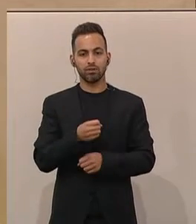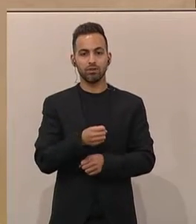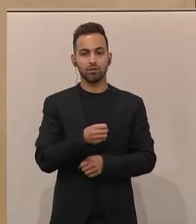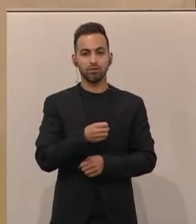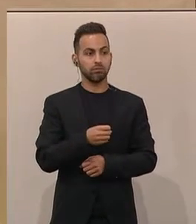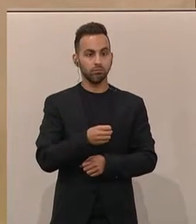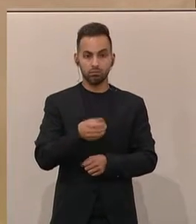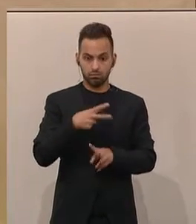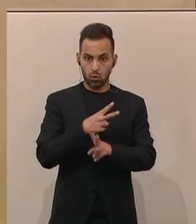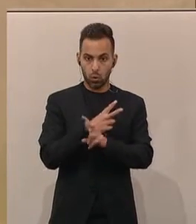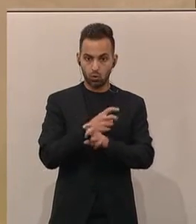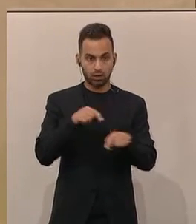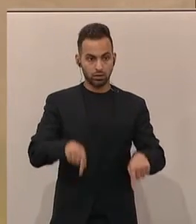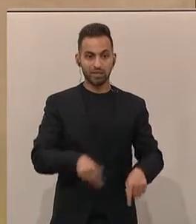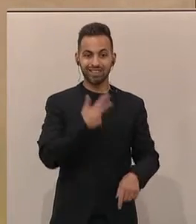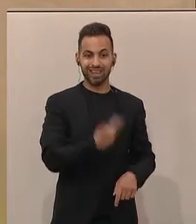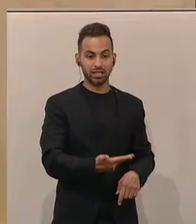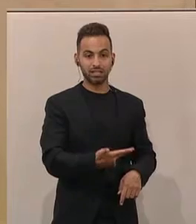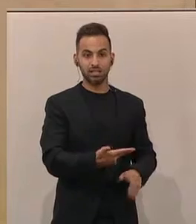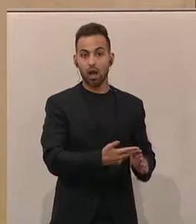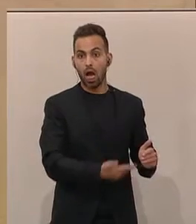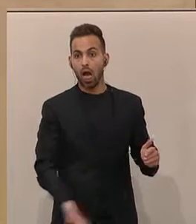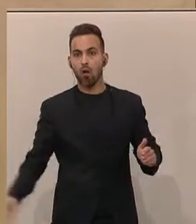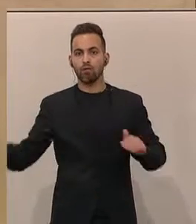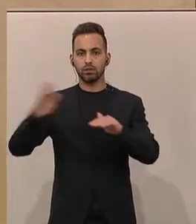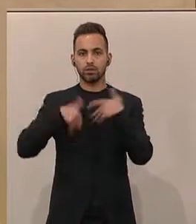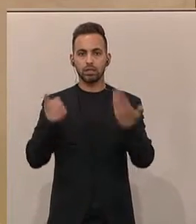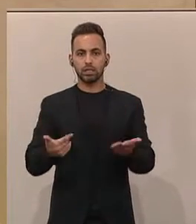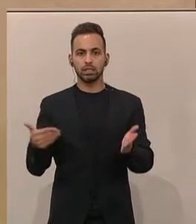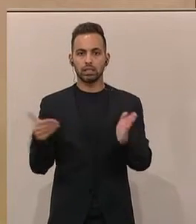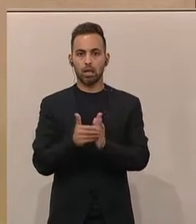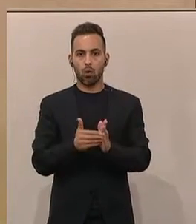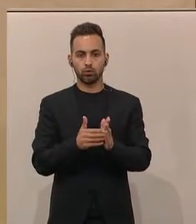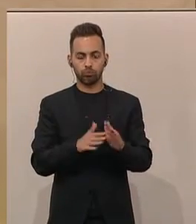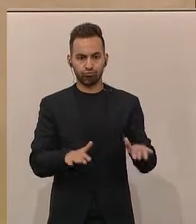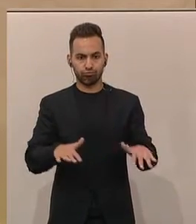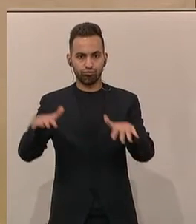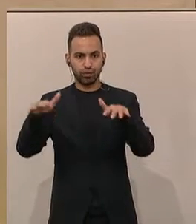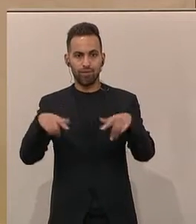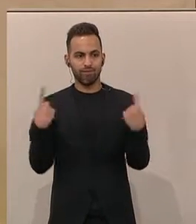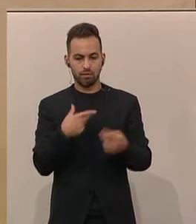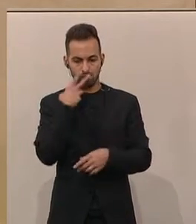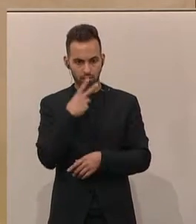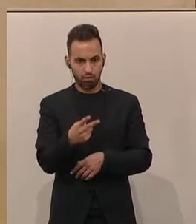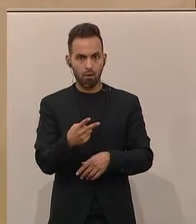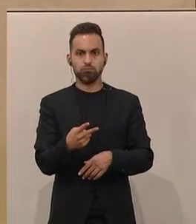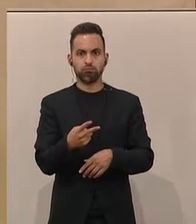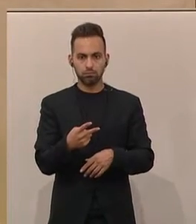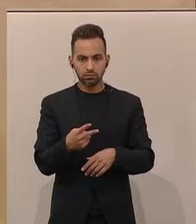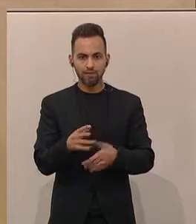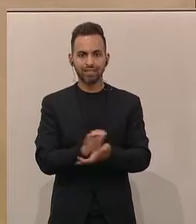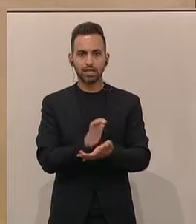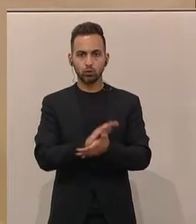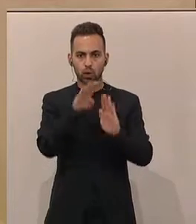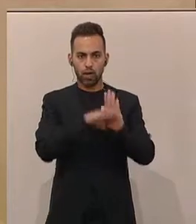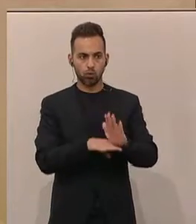auf heute fast 60.000 Fälle gestiegen sind. Und da wollten wir eben eine zeitgerechte Vertretungsregelung schaffen. Und